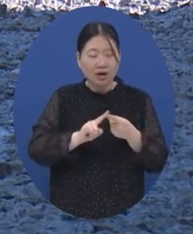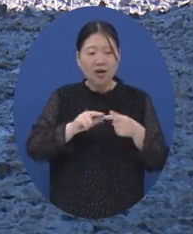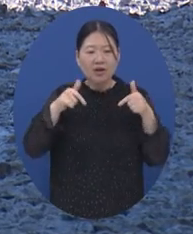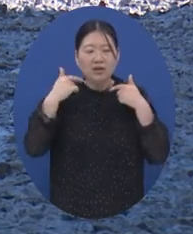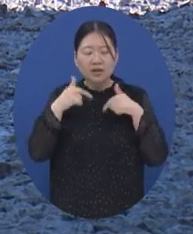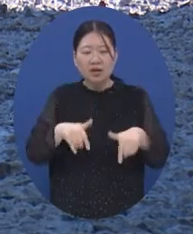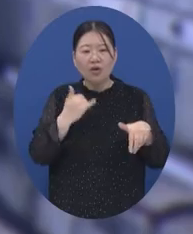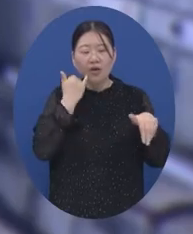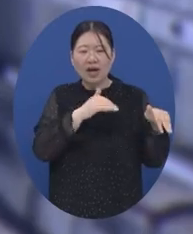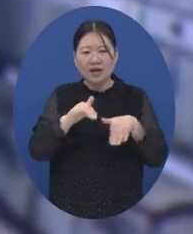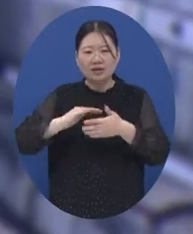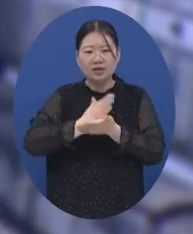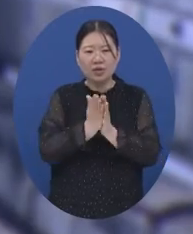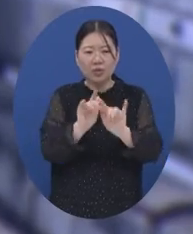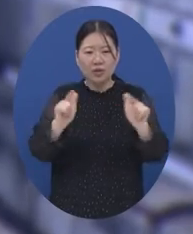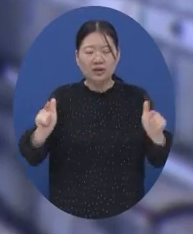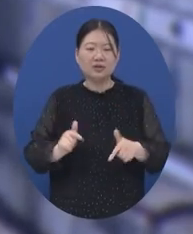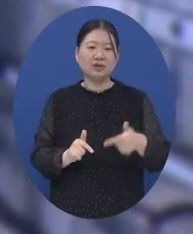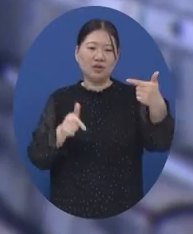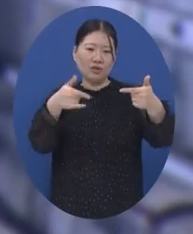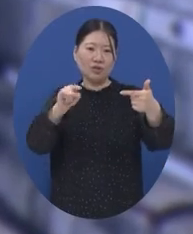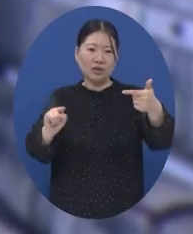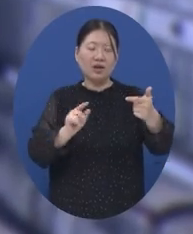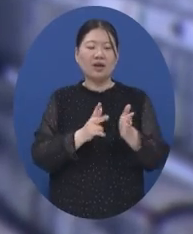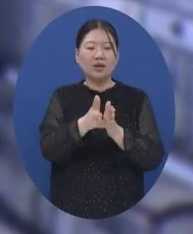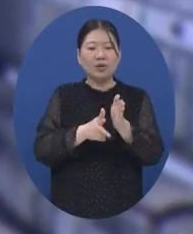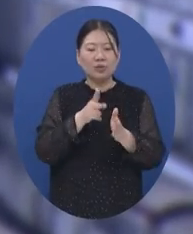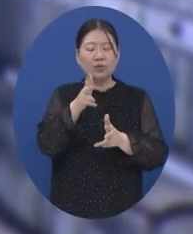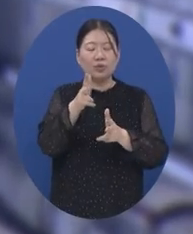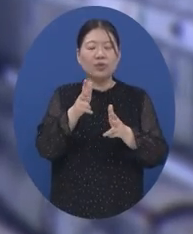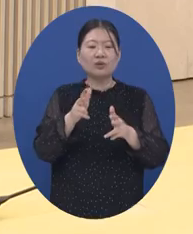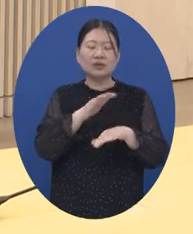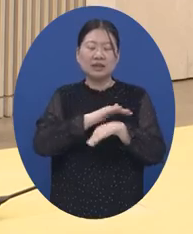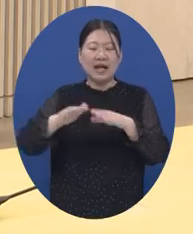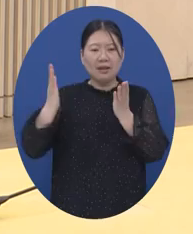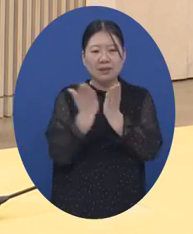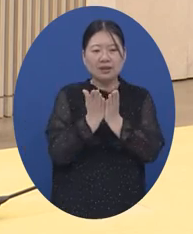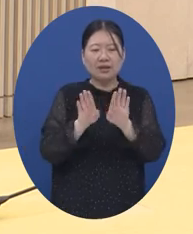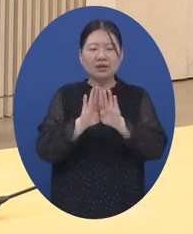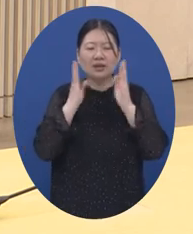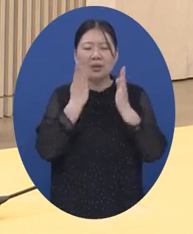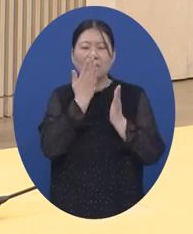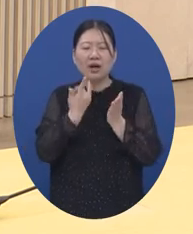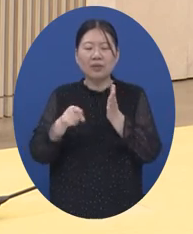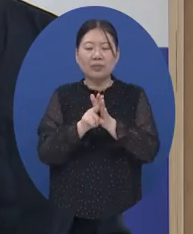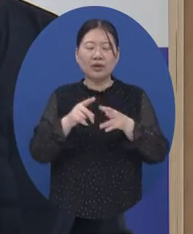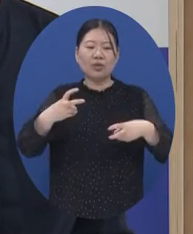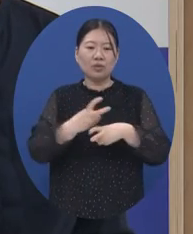서해선 복선 전철 등 도내 6개 철도 사업이 제때 개통될 수 있도록 국토교통부 등